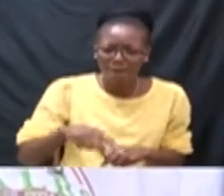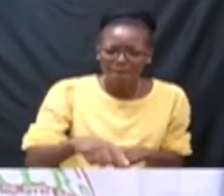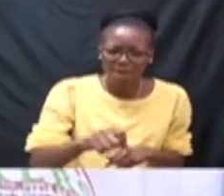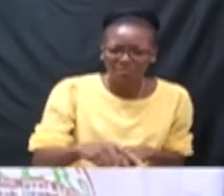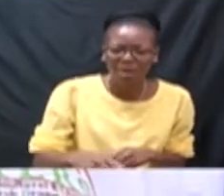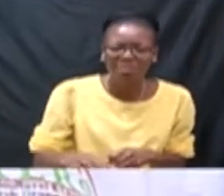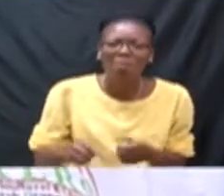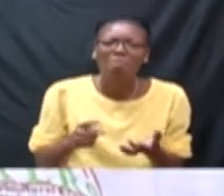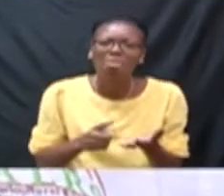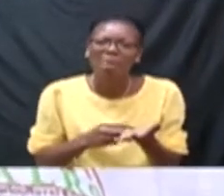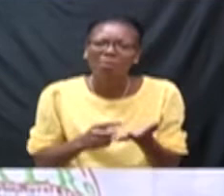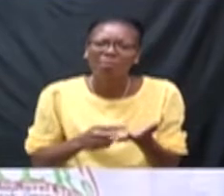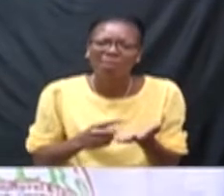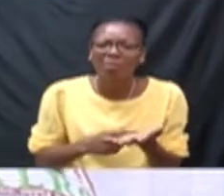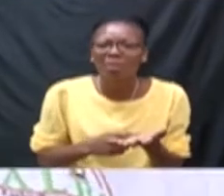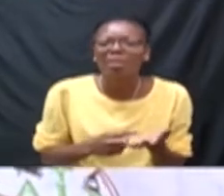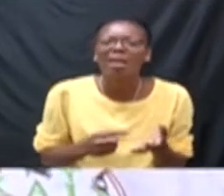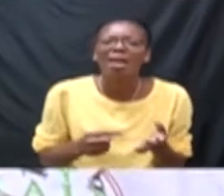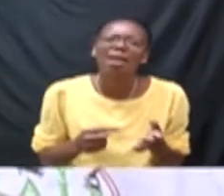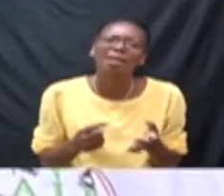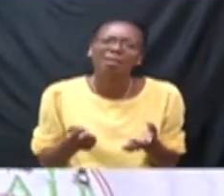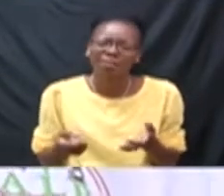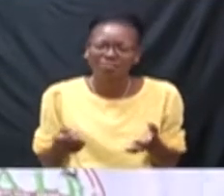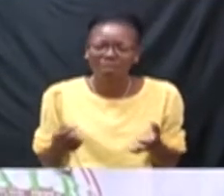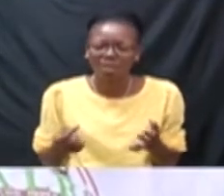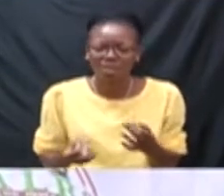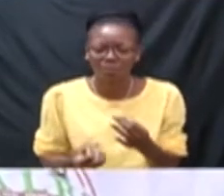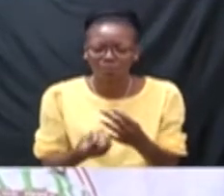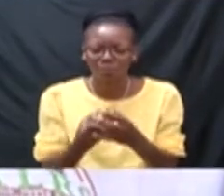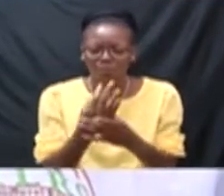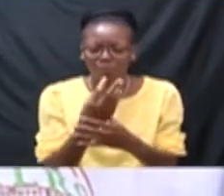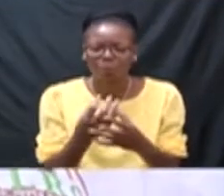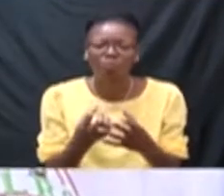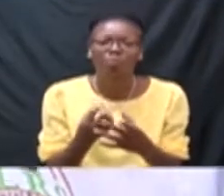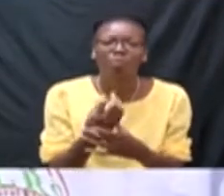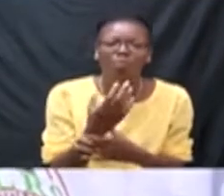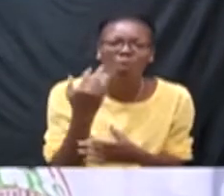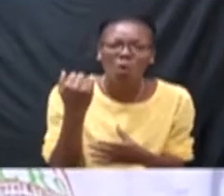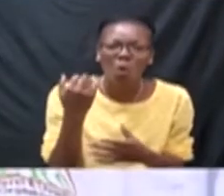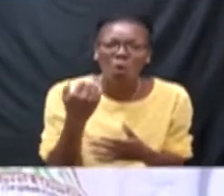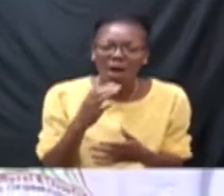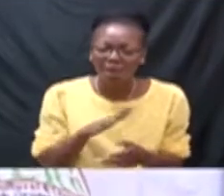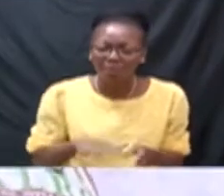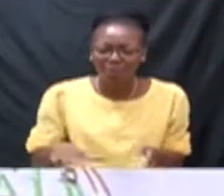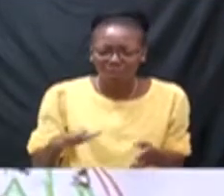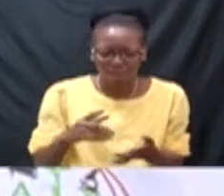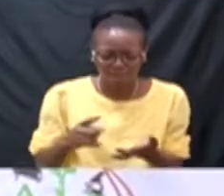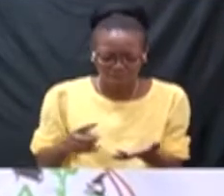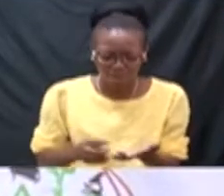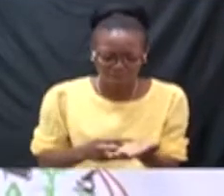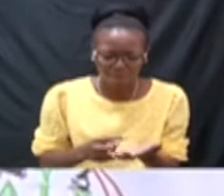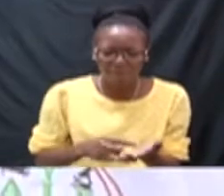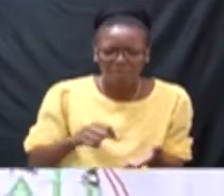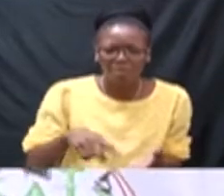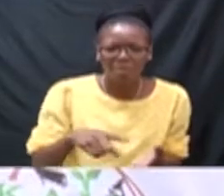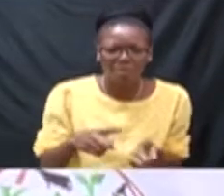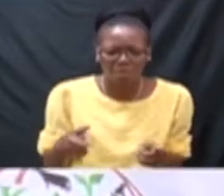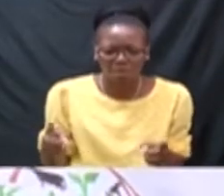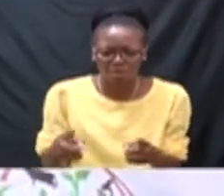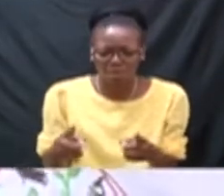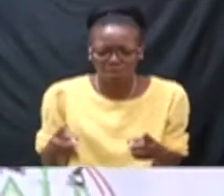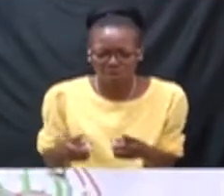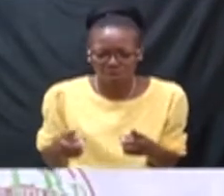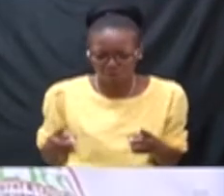mahali ni ndogo, yani sio kubwa sana. Na sasa tunasema tunaweza